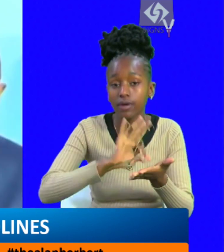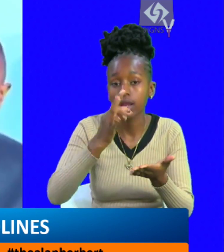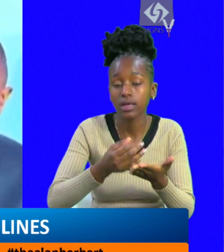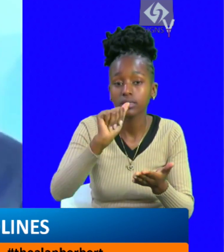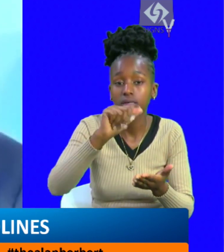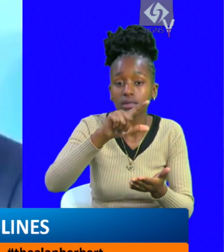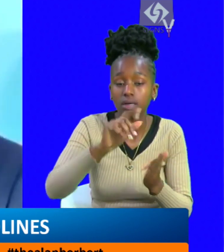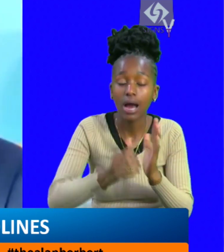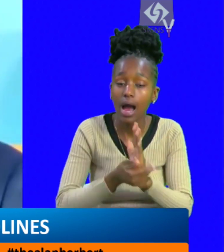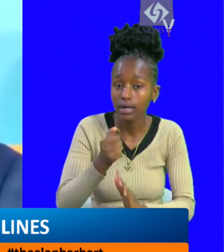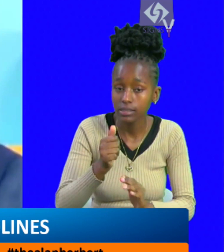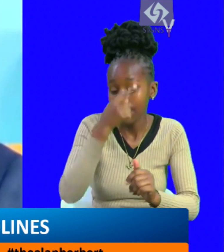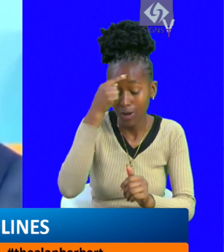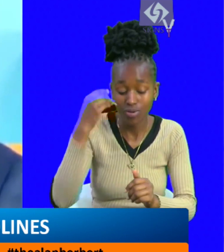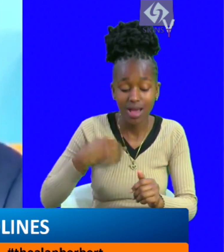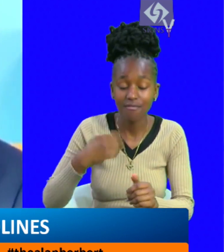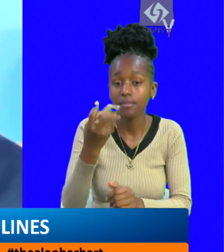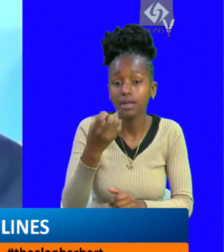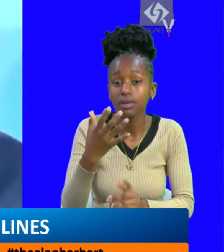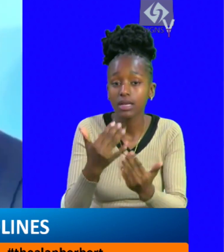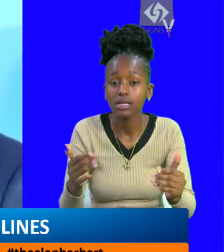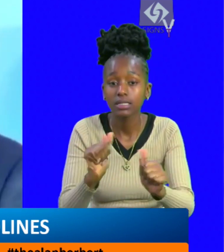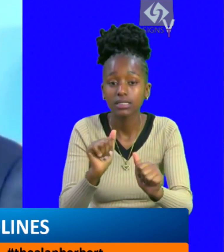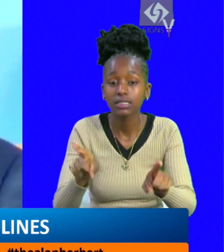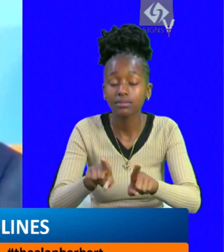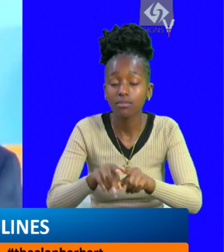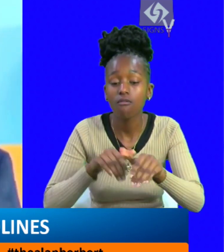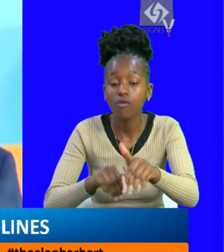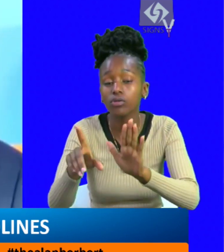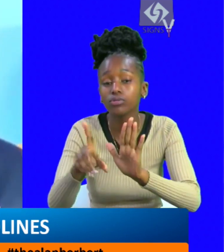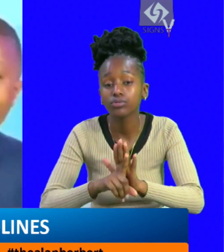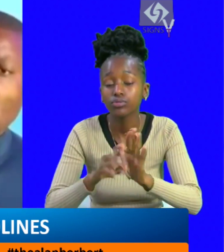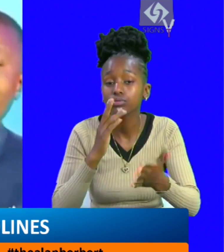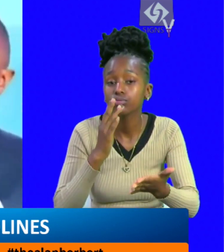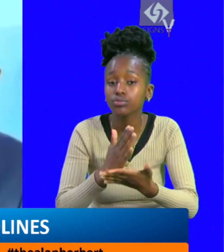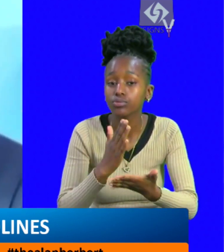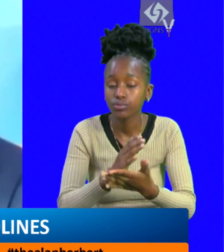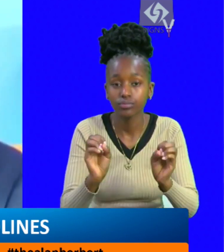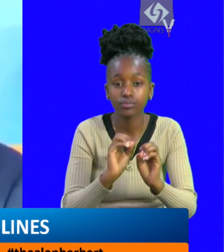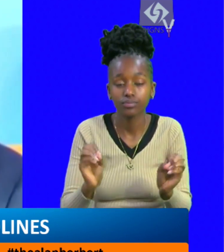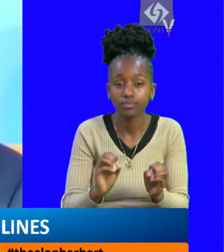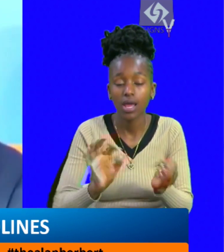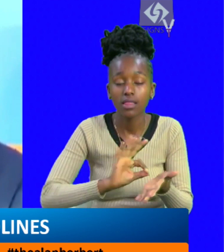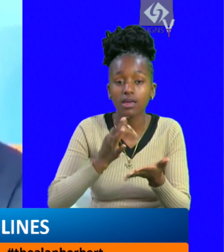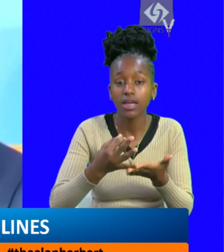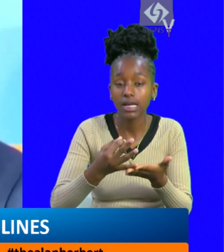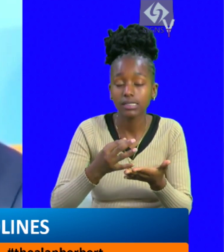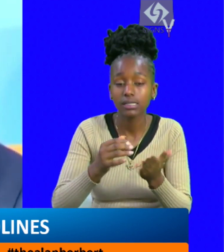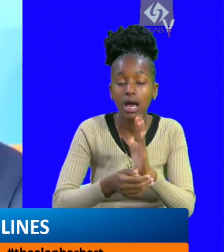ameumia. You can't achieve anything through violence. You can't. Tumepeleka kesi kule